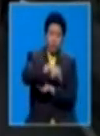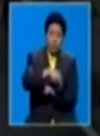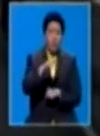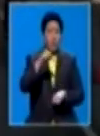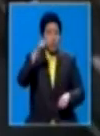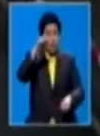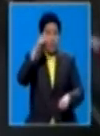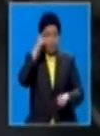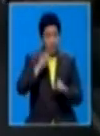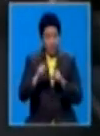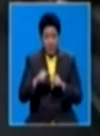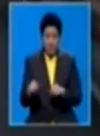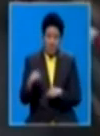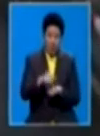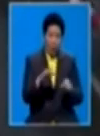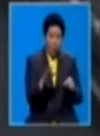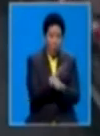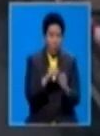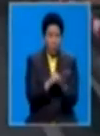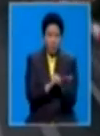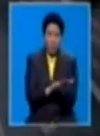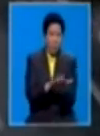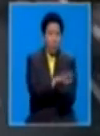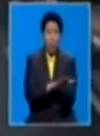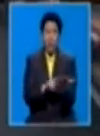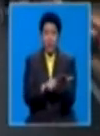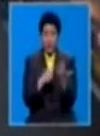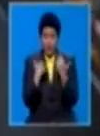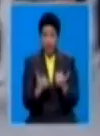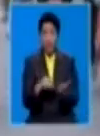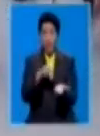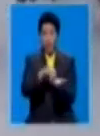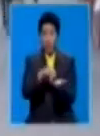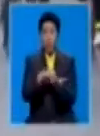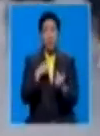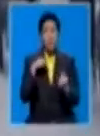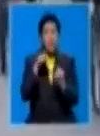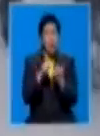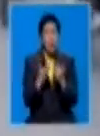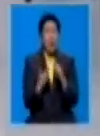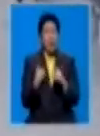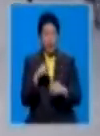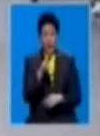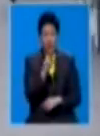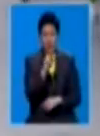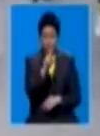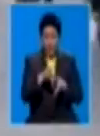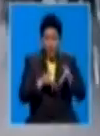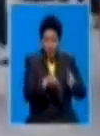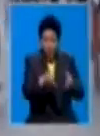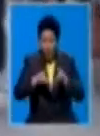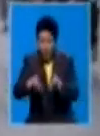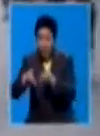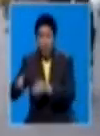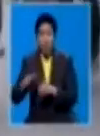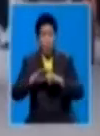รวมถึงเส้นทางอื่นๆให้ครอบคลุมพื้นที่กรุงเทพมหานครปัจจุบันกทม.มีเส้นทางจักรยานรวม31เส้นทางระยะท